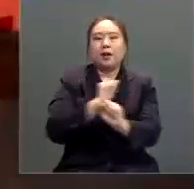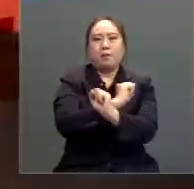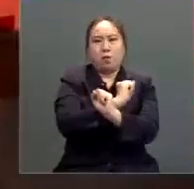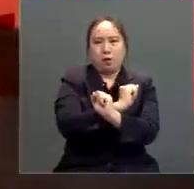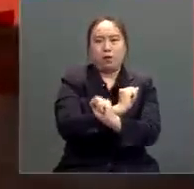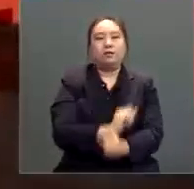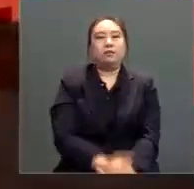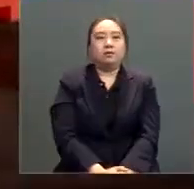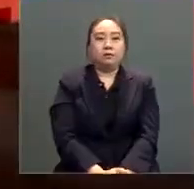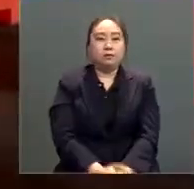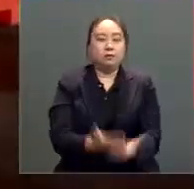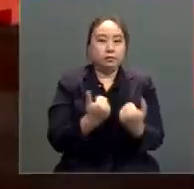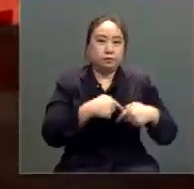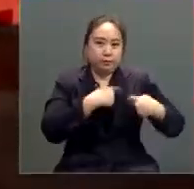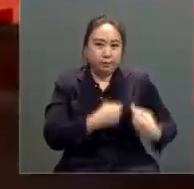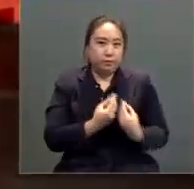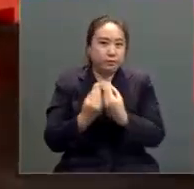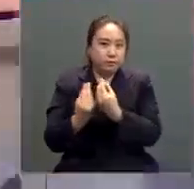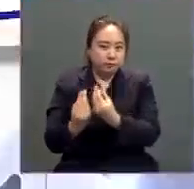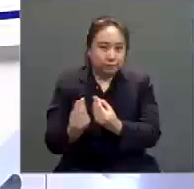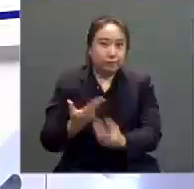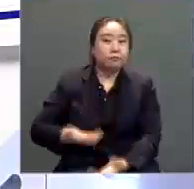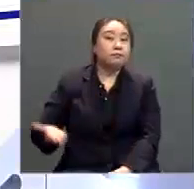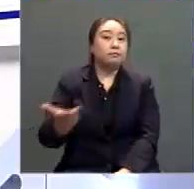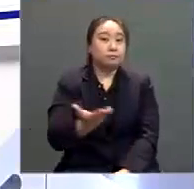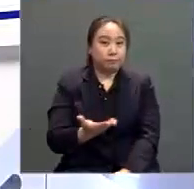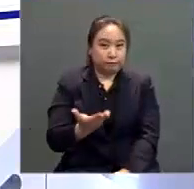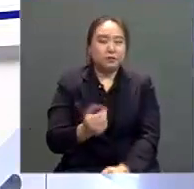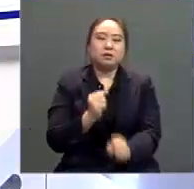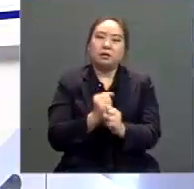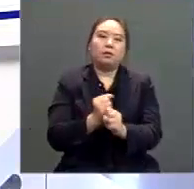ก็ต้องให้กำลังใจเจ้าหน้าที่ทุกท่านด้วยนะคะทำงานกันหนักเหมือนกัน